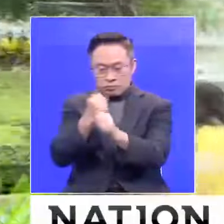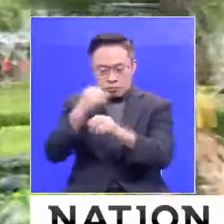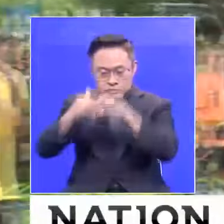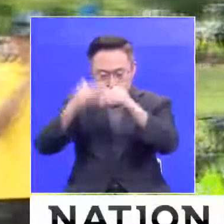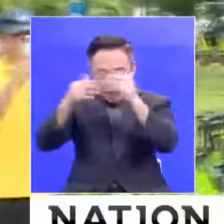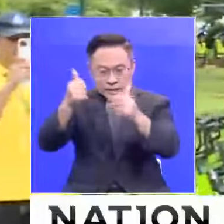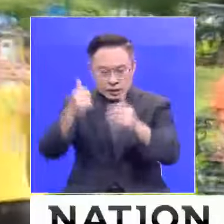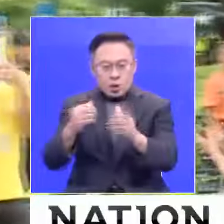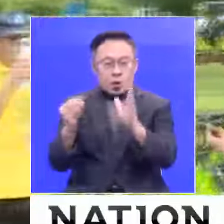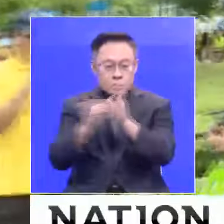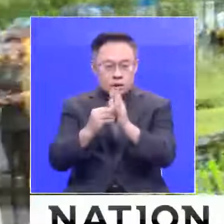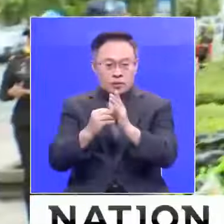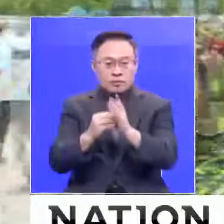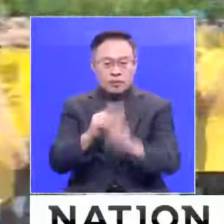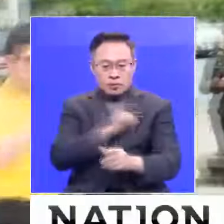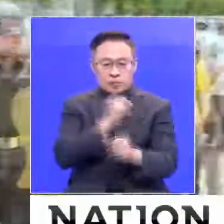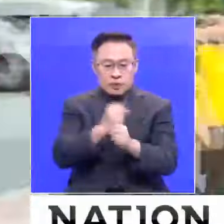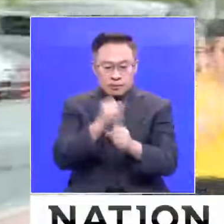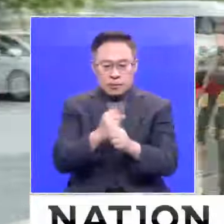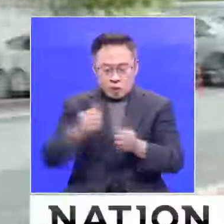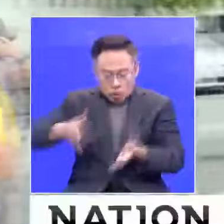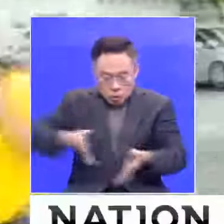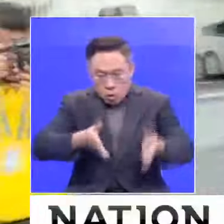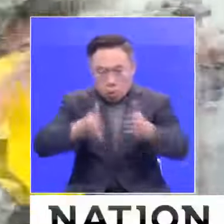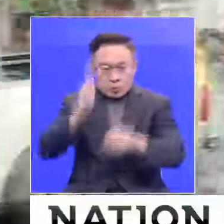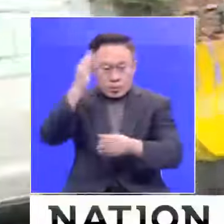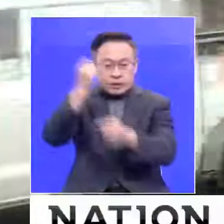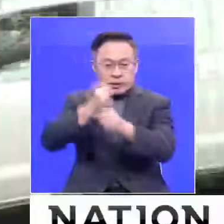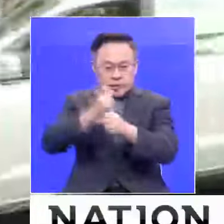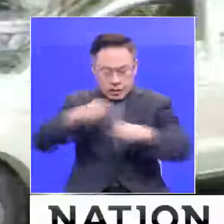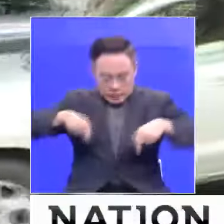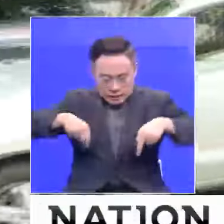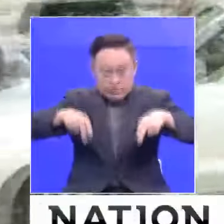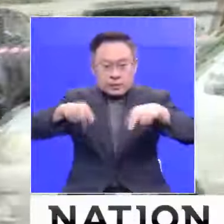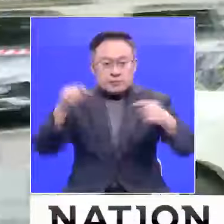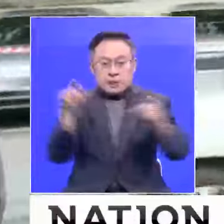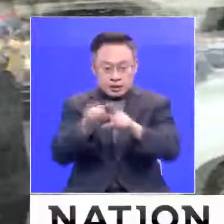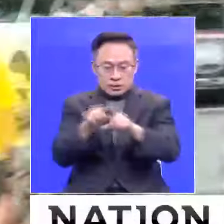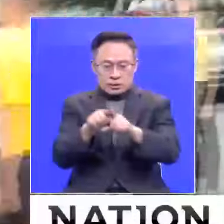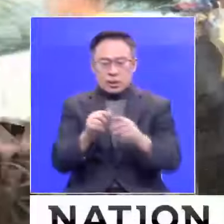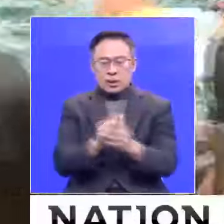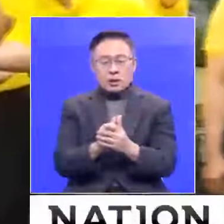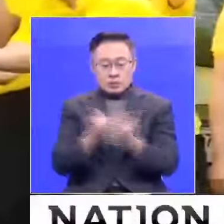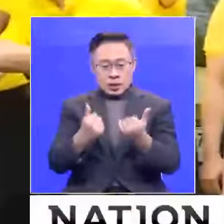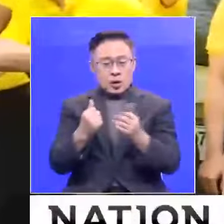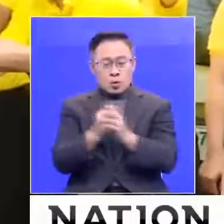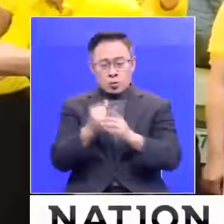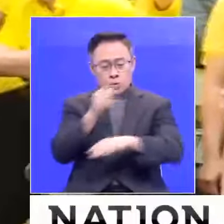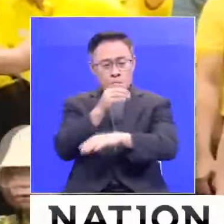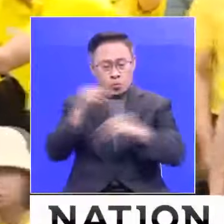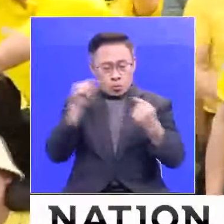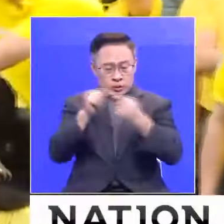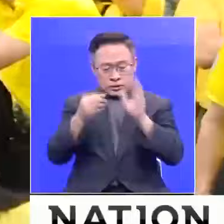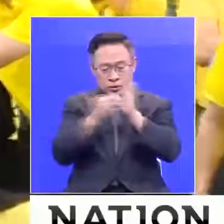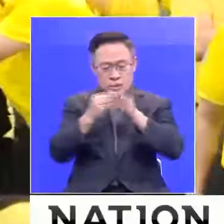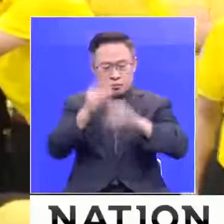ทมเองก็จะทำทางเดินเท้าจากจุดเชื่อมต่อไปจนถึงมีนบุรีเมื่อเสร็จแล้วก็จะสามารถที่จะให้บริการประชาชนแล้วก็เ